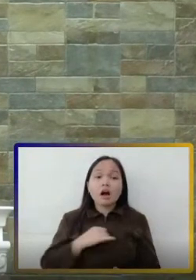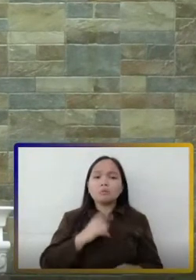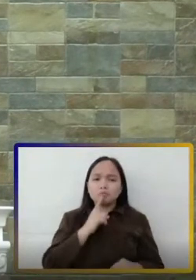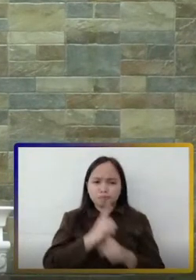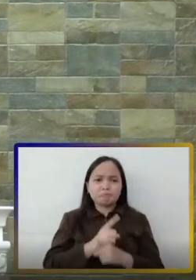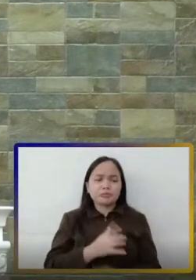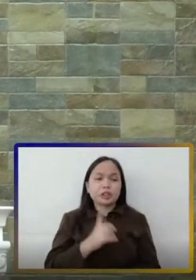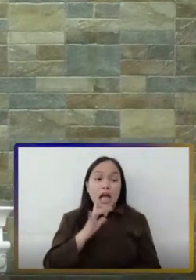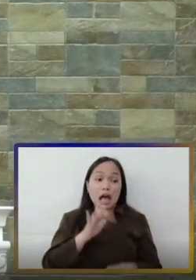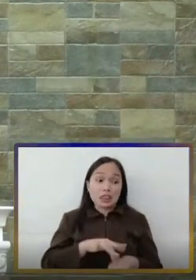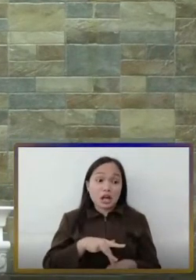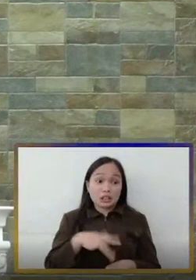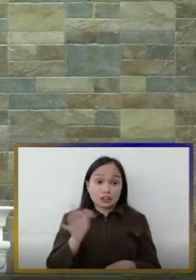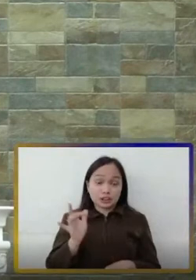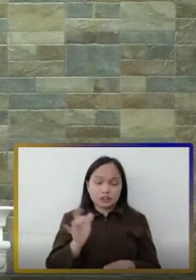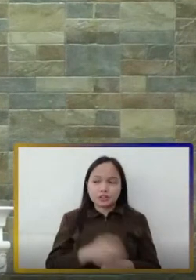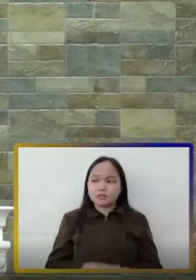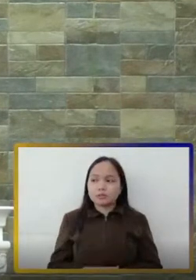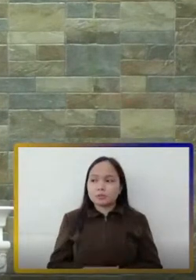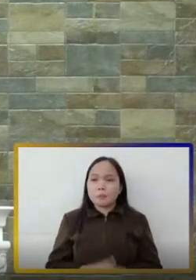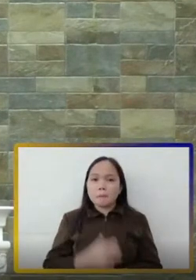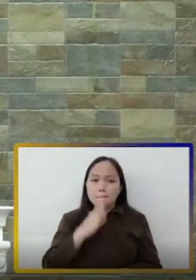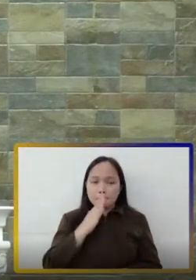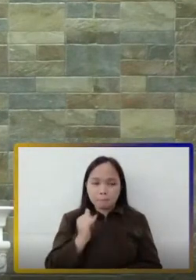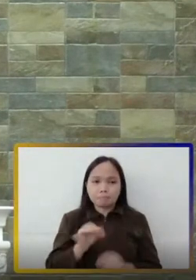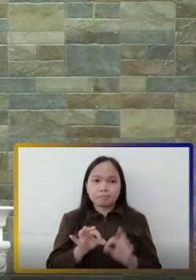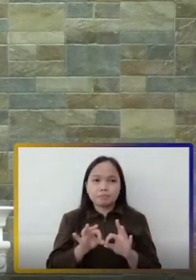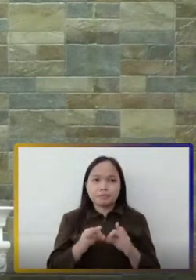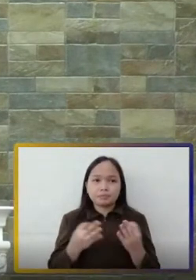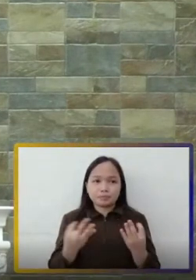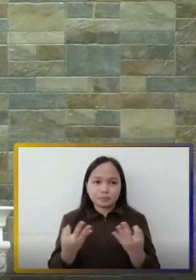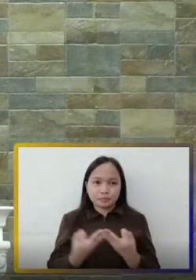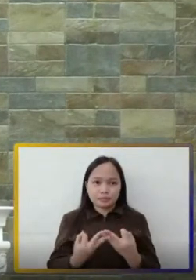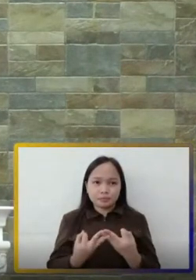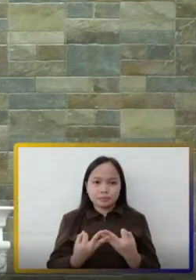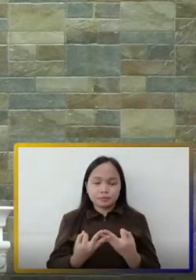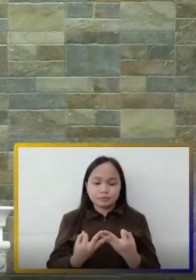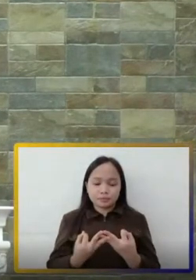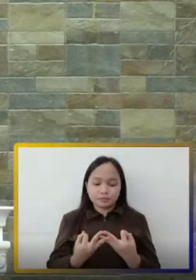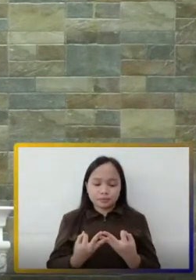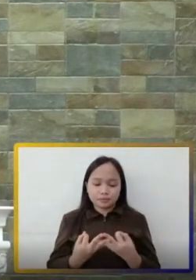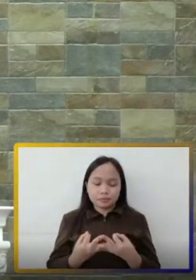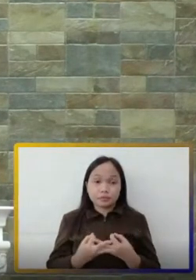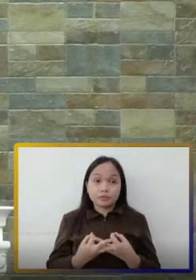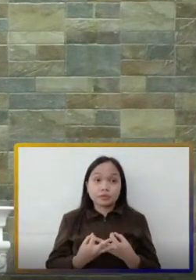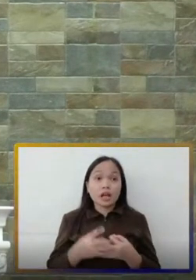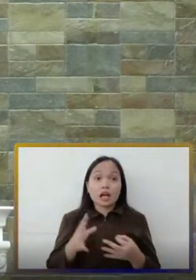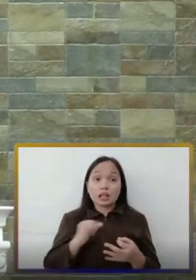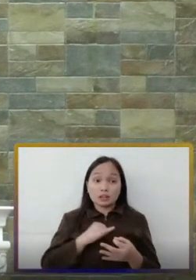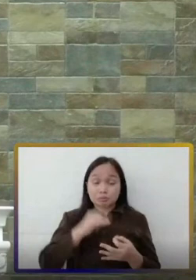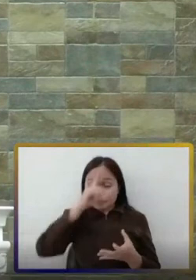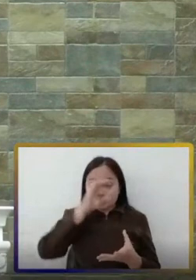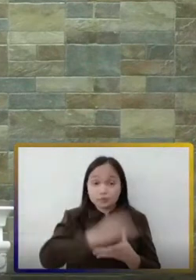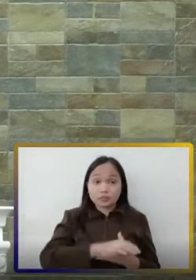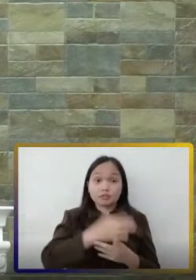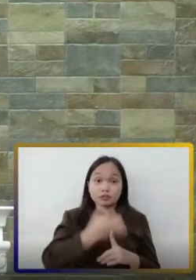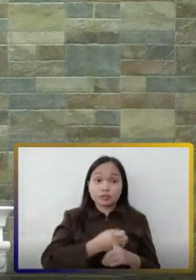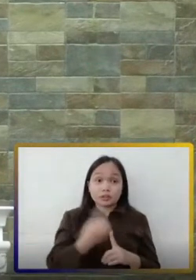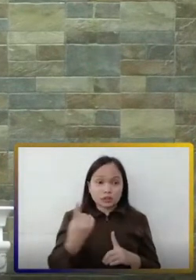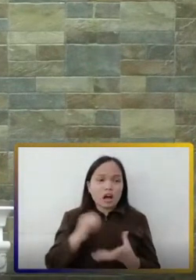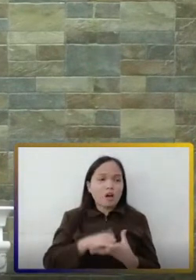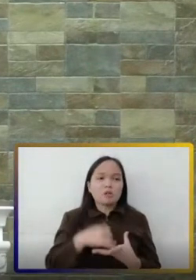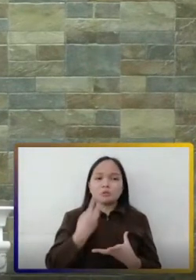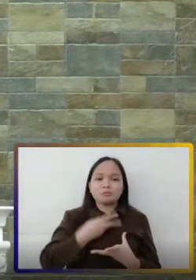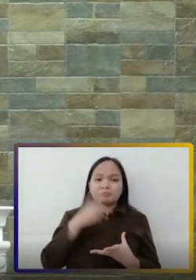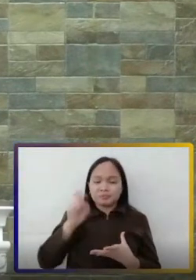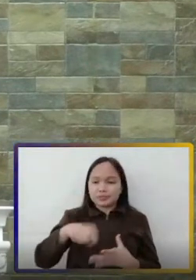by the family. At ako'y nagpapasalamat, ako'y niniwala, mga kapatid, na hindi po natin ito kakaligtaan.